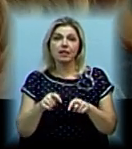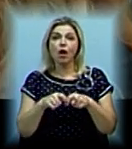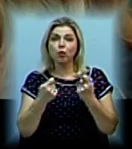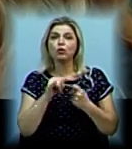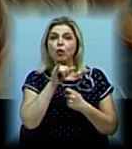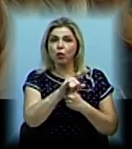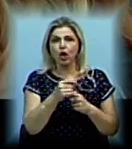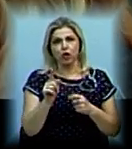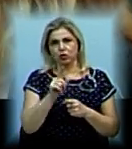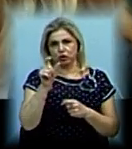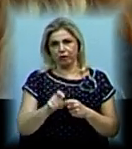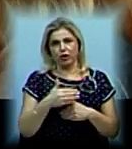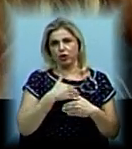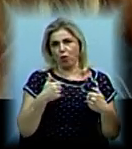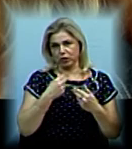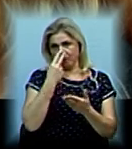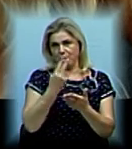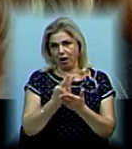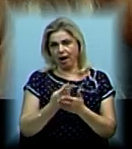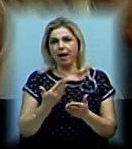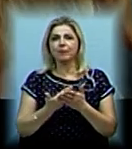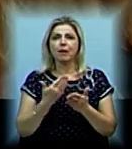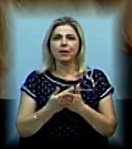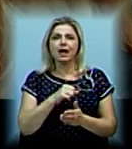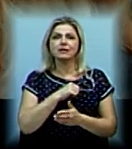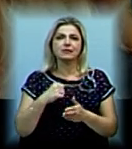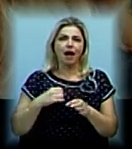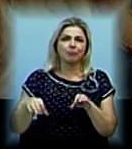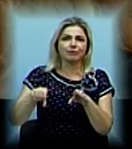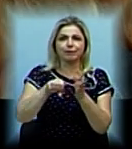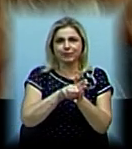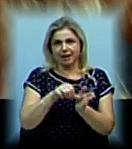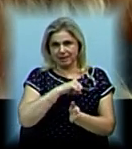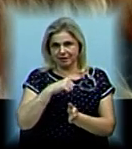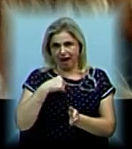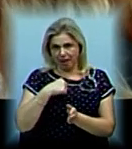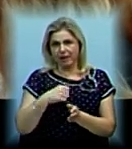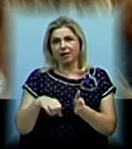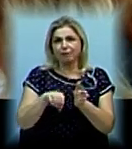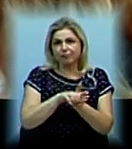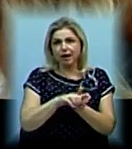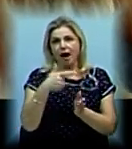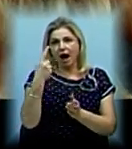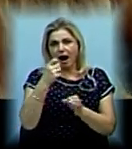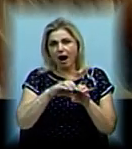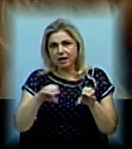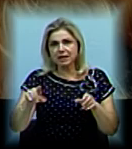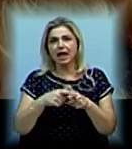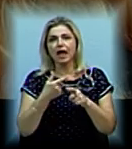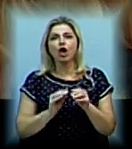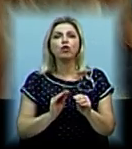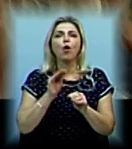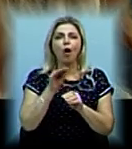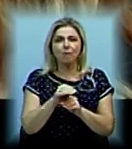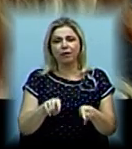хоче показувати, що в неї є порушення. Наприклад, самовільне приєднання якогось газового приладу, або самовільна допустановка